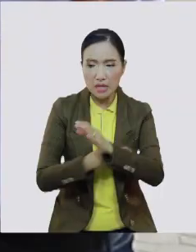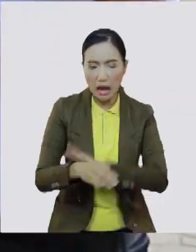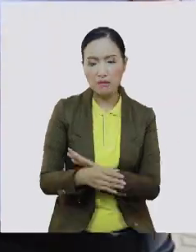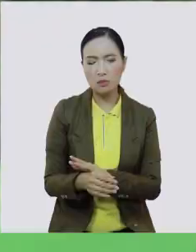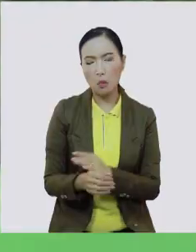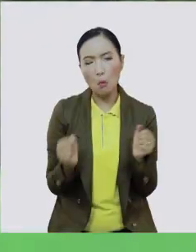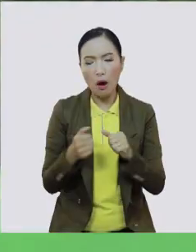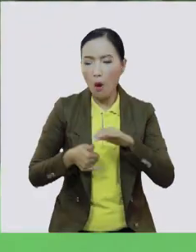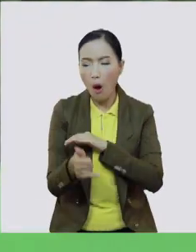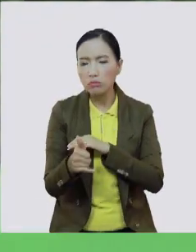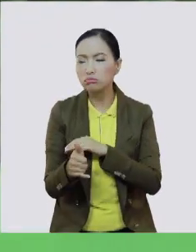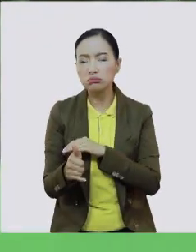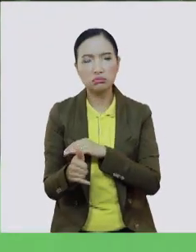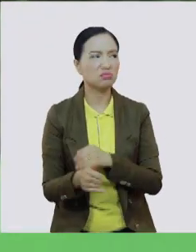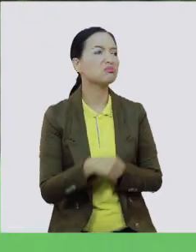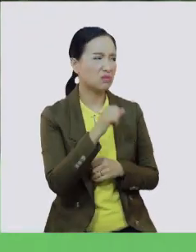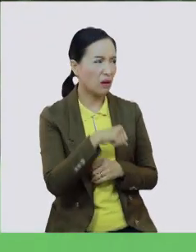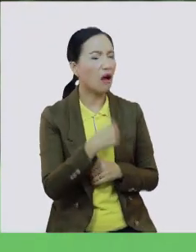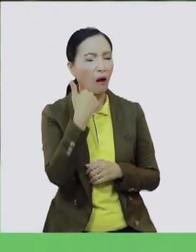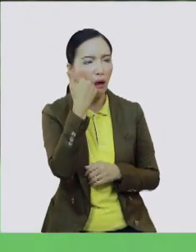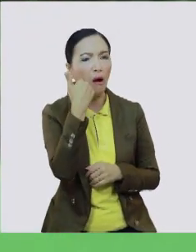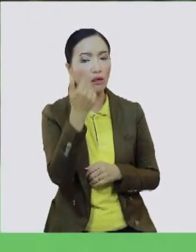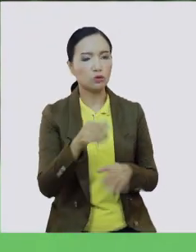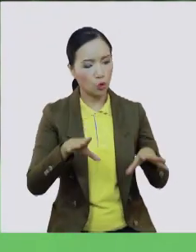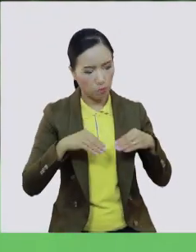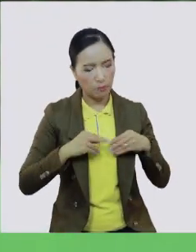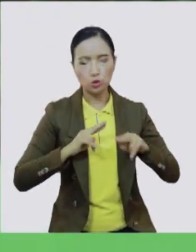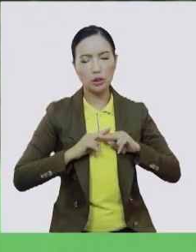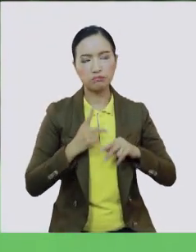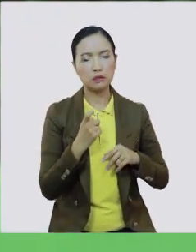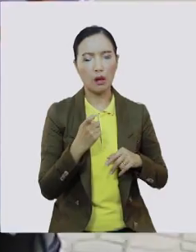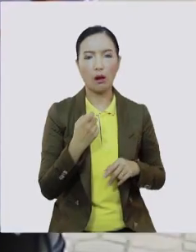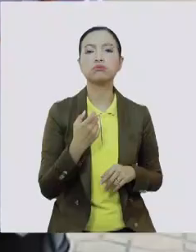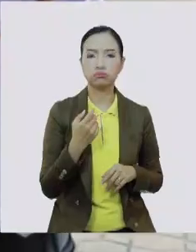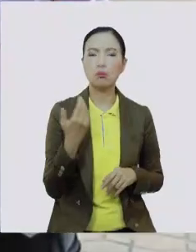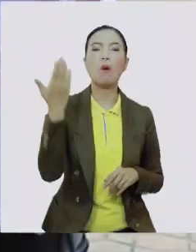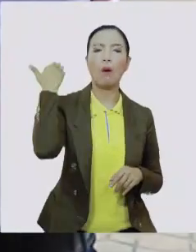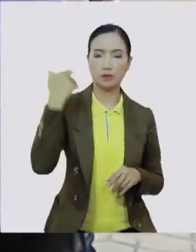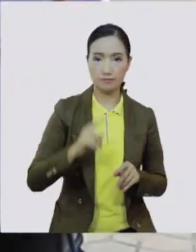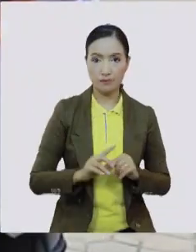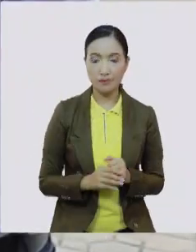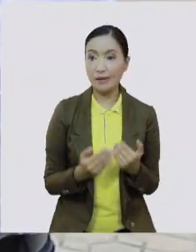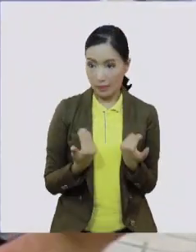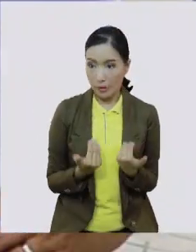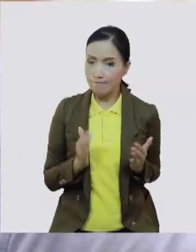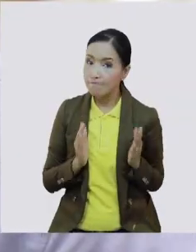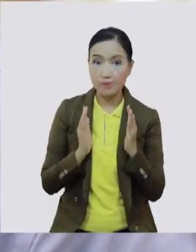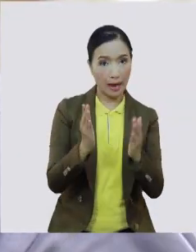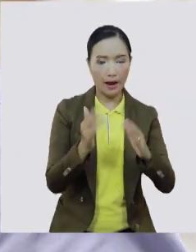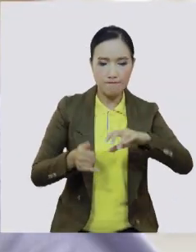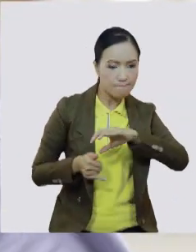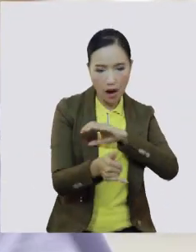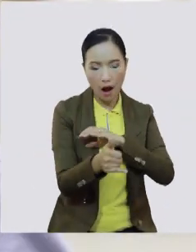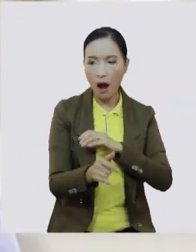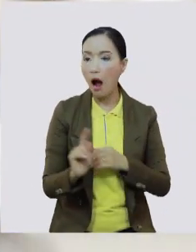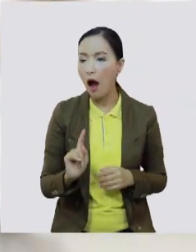ค่ะ ทำไมอ่ะ เอาง่ายๆเลยเราอายคนอื่นแล้วก็เรายังยอมรับตัวเองไม่ได ้แต่สิ่งที่ทำให้หนูนี่กล้าที่จะ